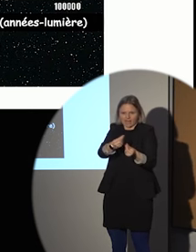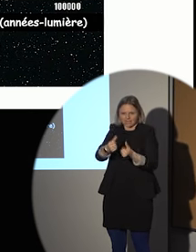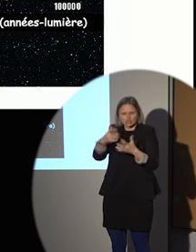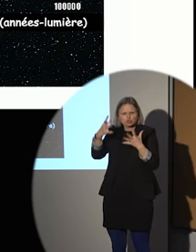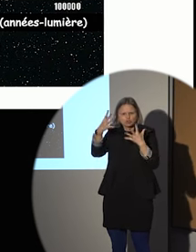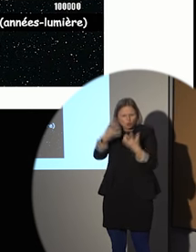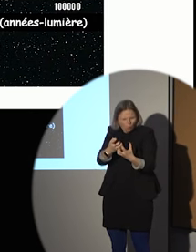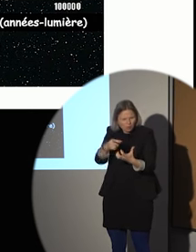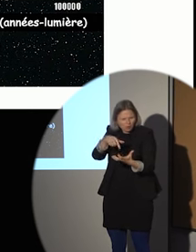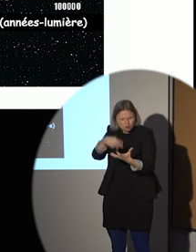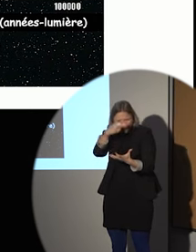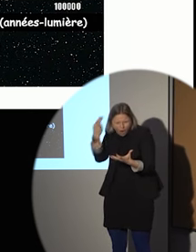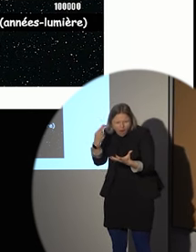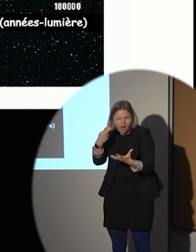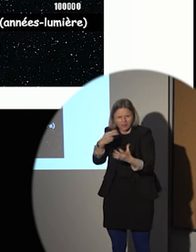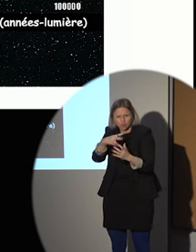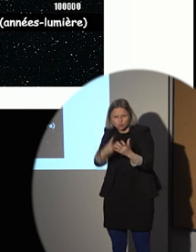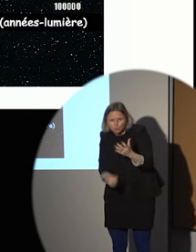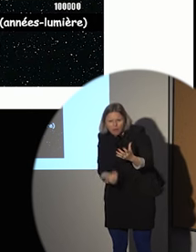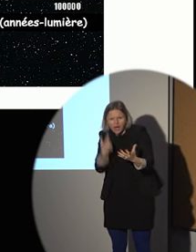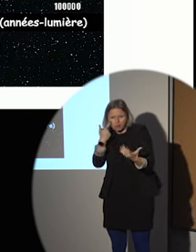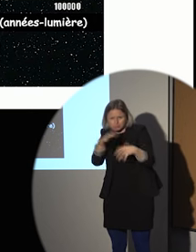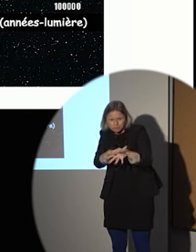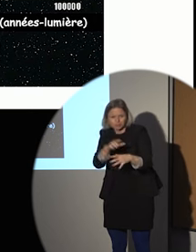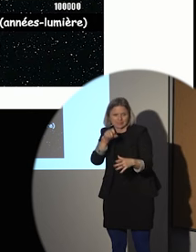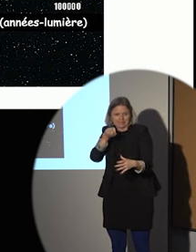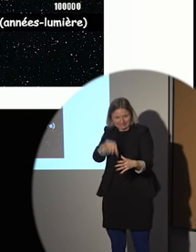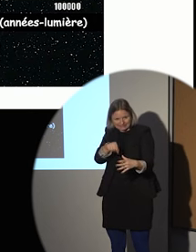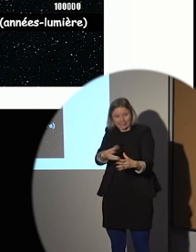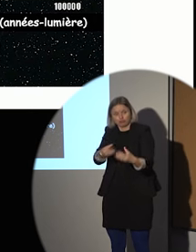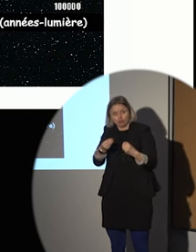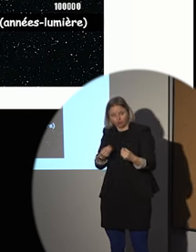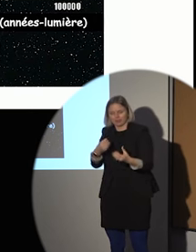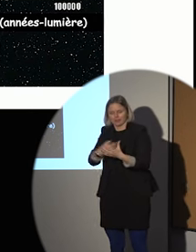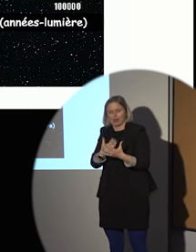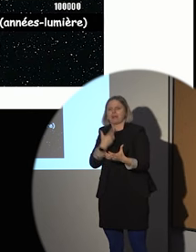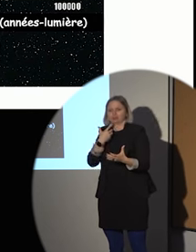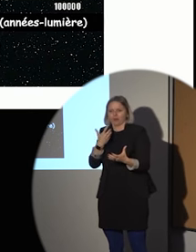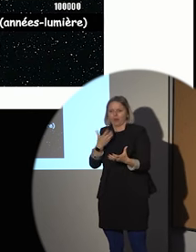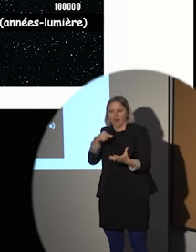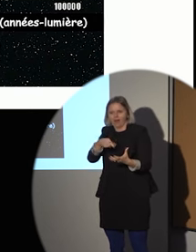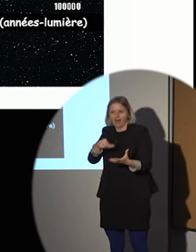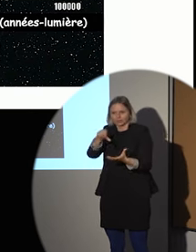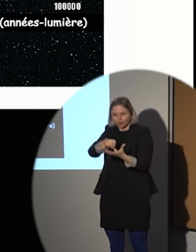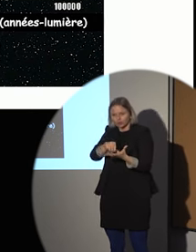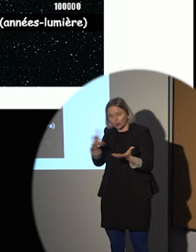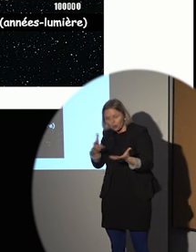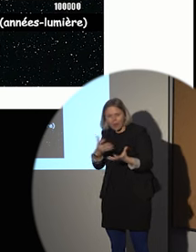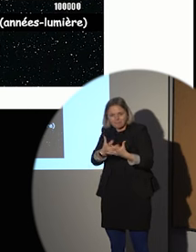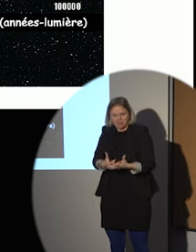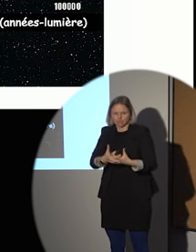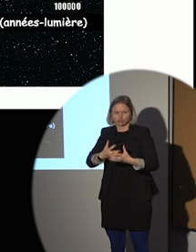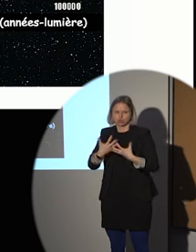noire ou invisible dont vous avez déjà au moins entendu un peu parler, qui est un des grands problèmes de la cosmologie